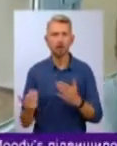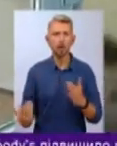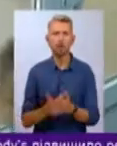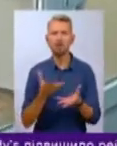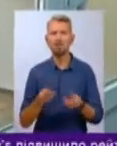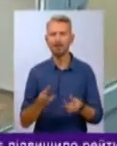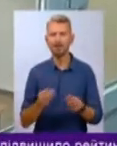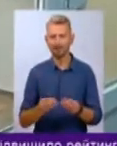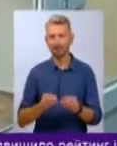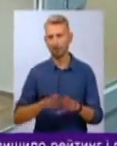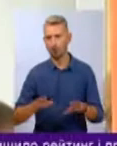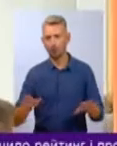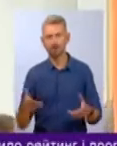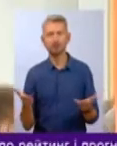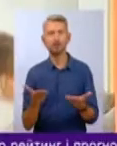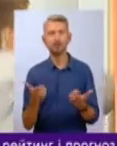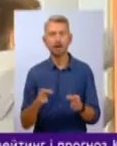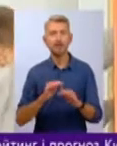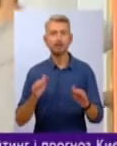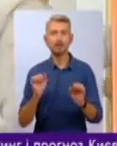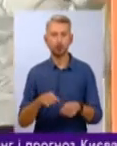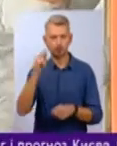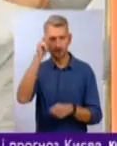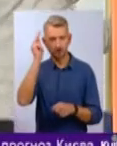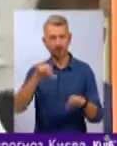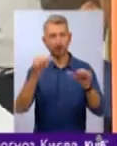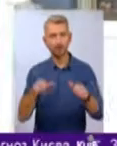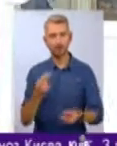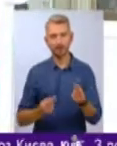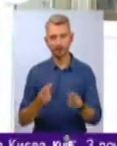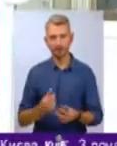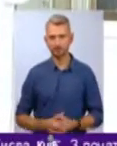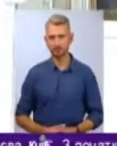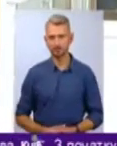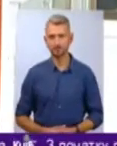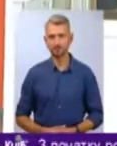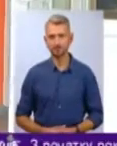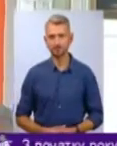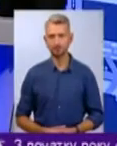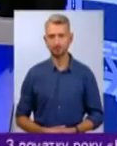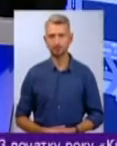куточки, де діти зможуть навчатися у формі гри. Катерина Бенько, Дмитро Кокотов, телеканал Київ.